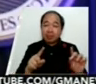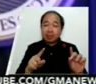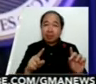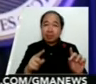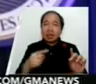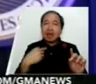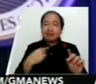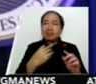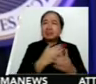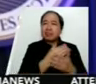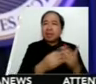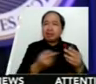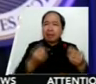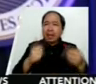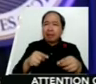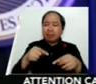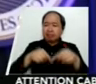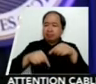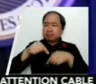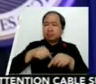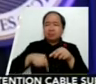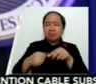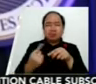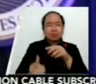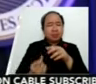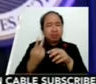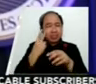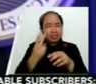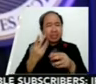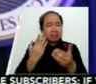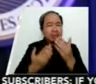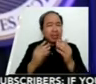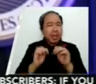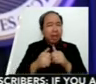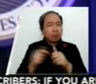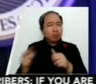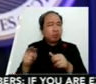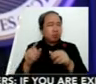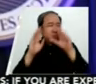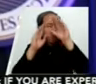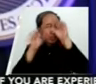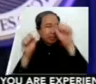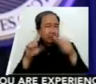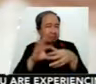mga nakalipas na buwan na nakitaan ng lamat ang relasyon ng Pangulo at ng Bise.